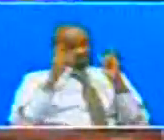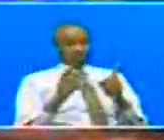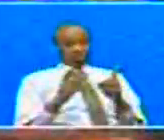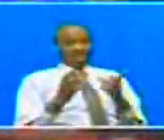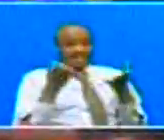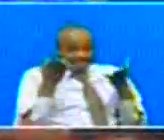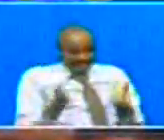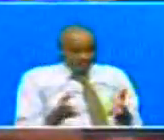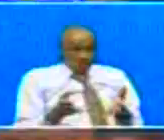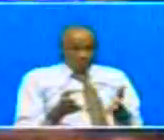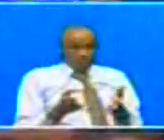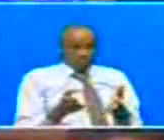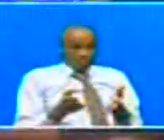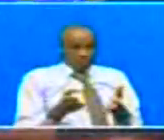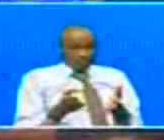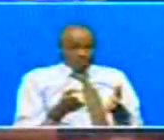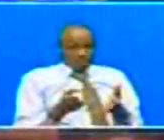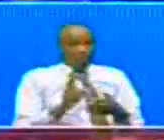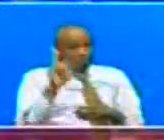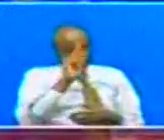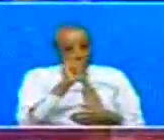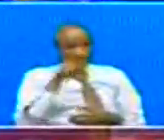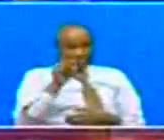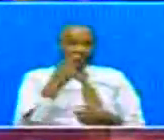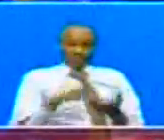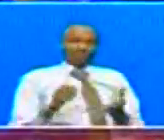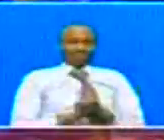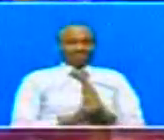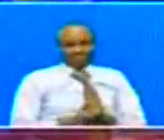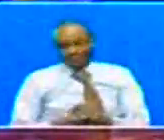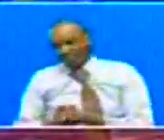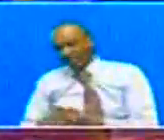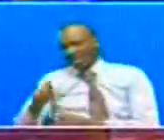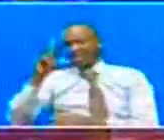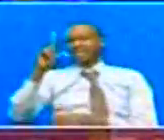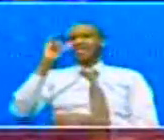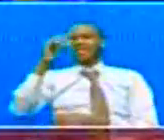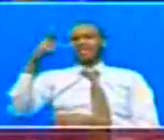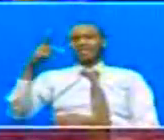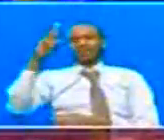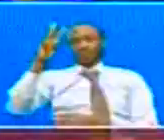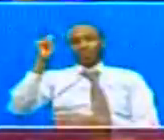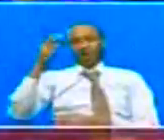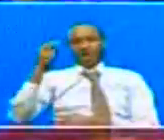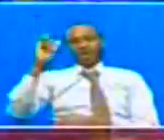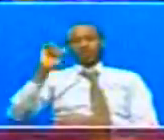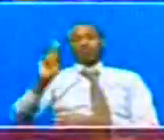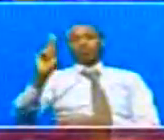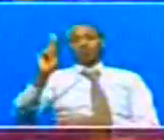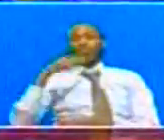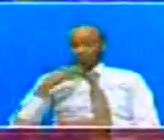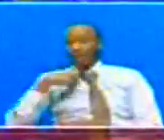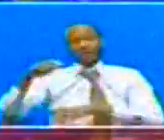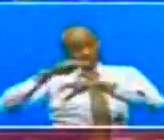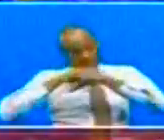been put by corruption okay. in a position. Tony, you forgot the question. Lee Kuan Yew. I want to answer it, and I was going to answer it in an